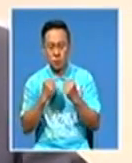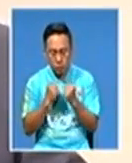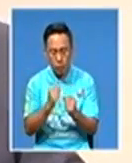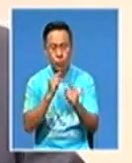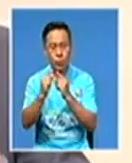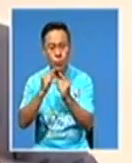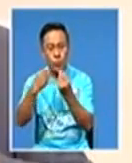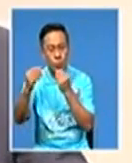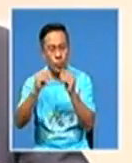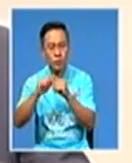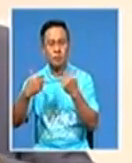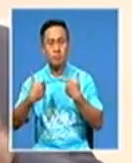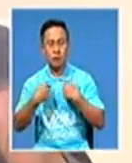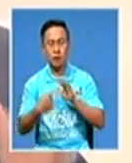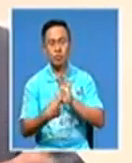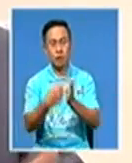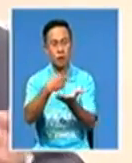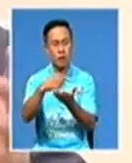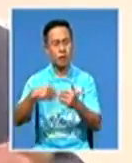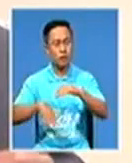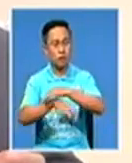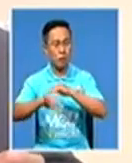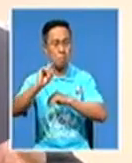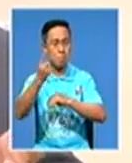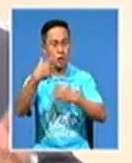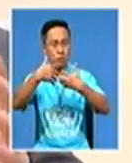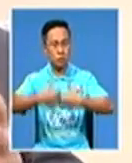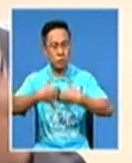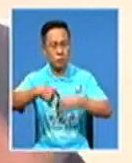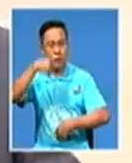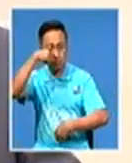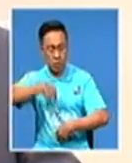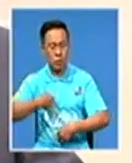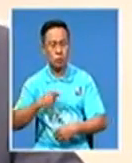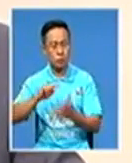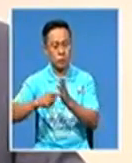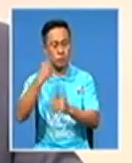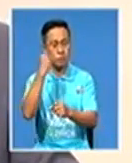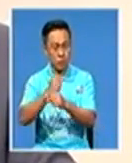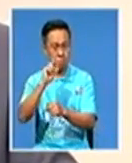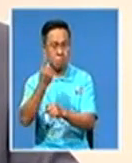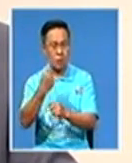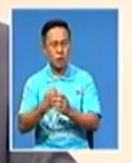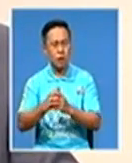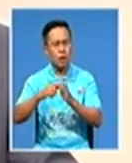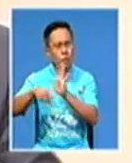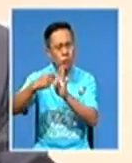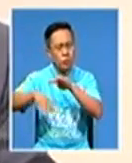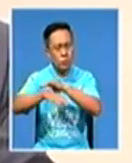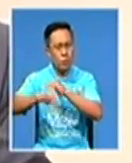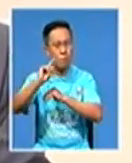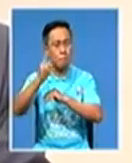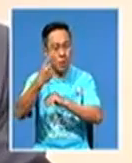ยู่นะฮะนี่คือฐานใหม่ของอุตสาหกรรมไทยซึ่งเราต้องตั้งฐานใหม่นะที่ต้องตั้งฐานใหม่ก็เพ